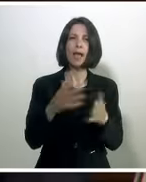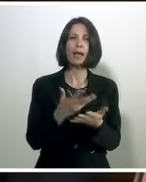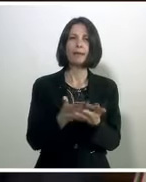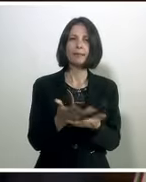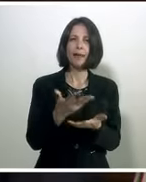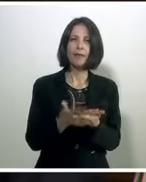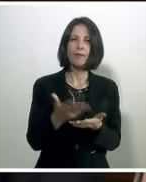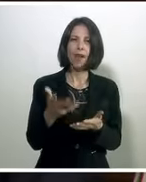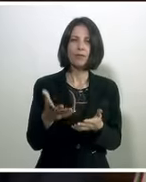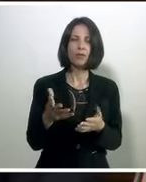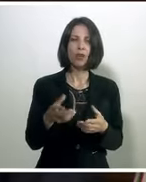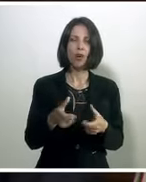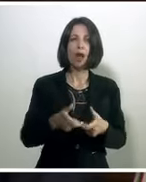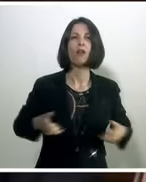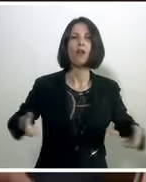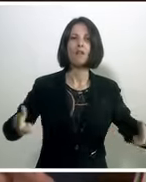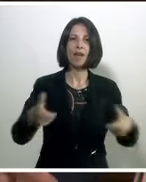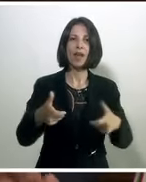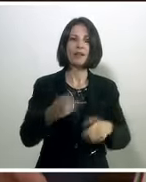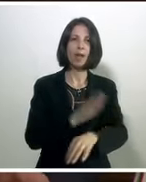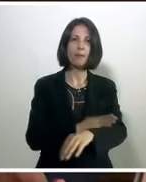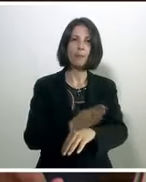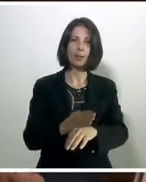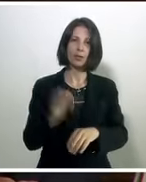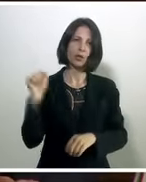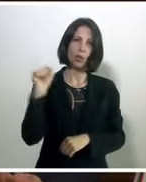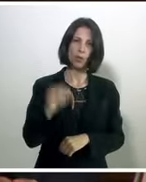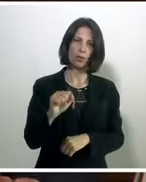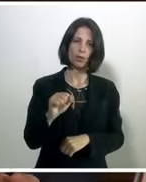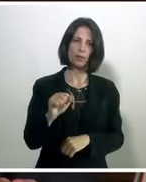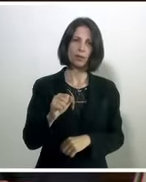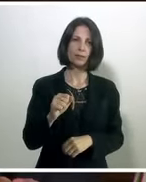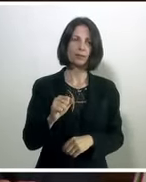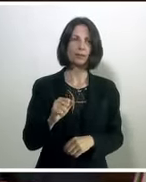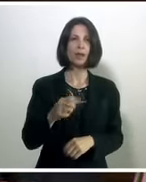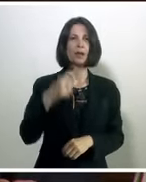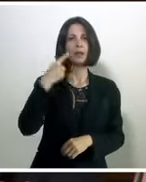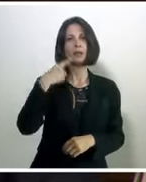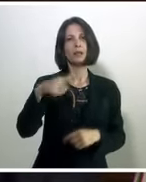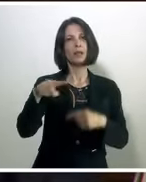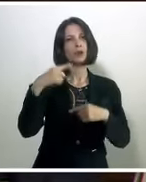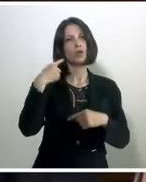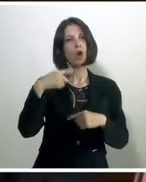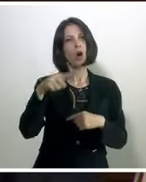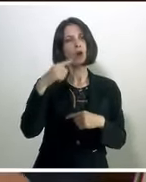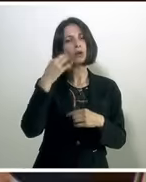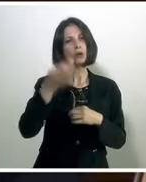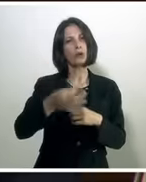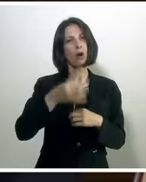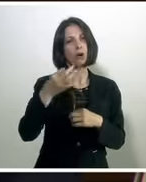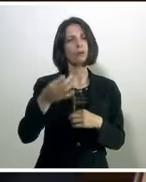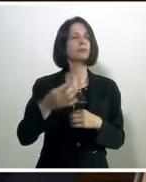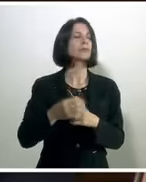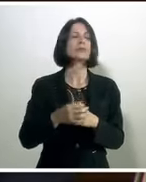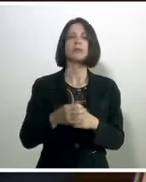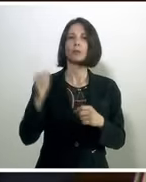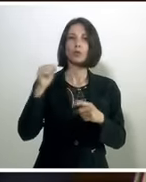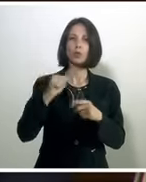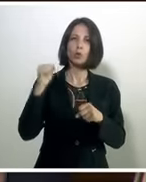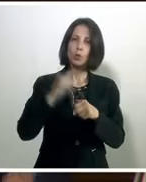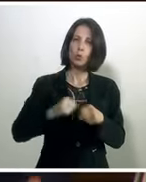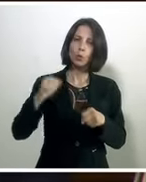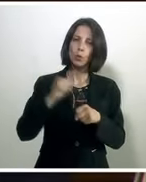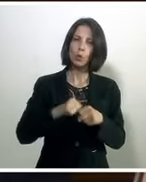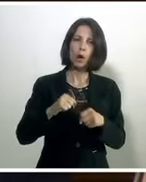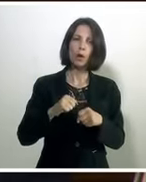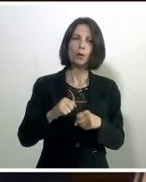internazionale dei partiti comunisti il più duro discorso mai pronunziato a Mosca da un dirigente straniero chi osò Giuseppe